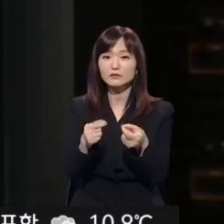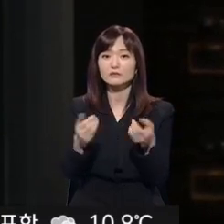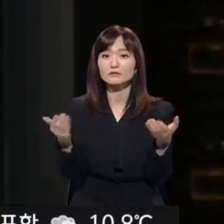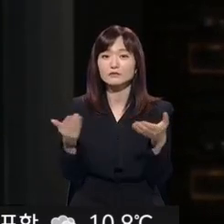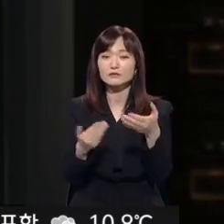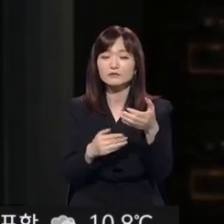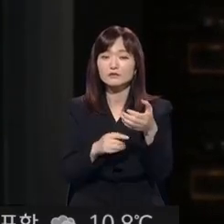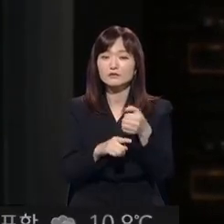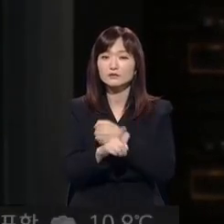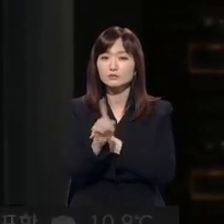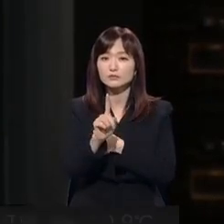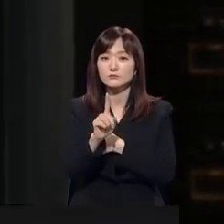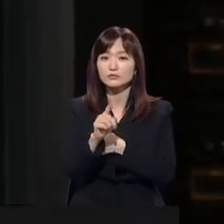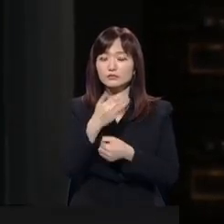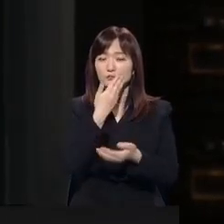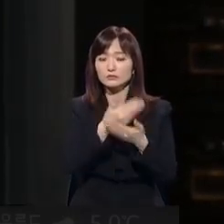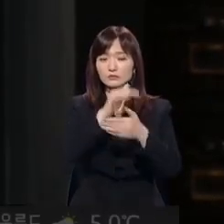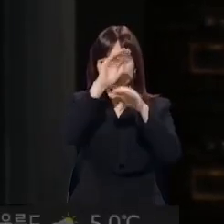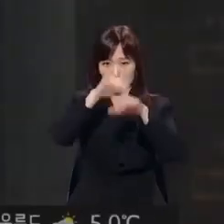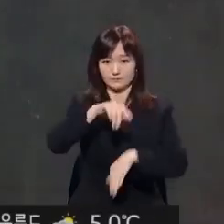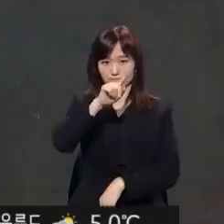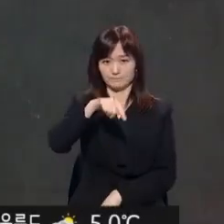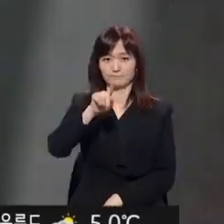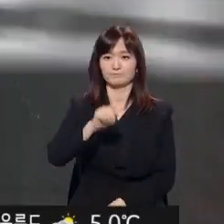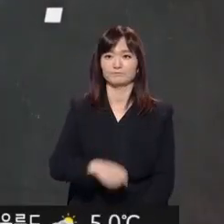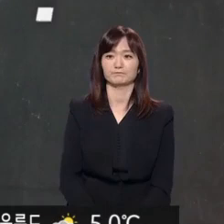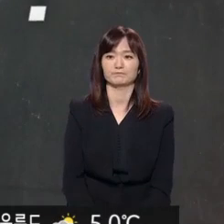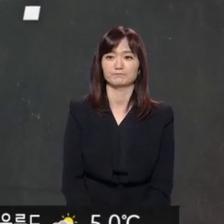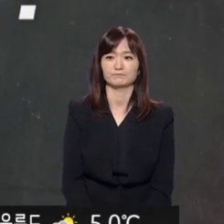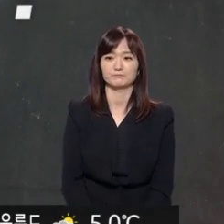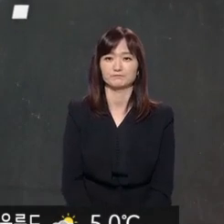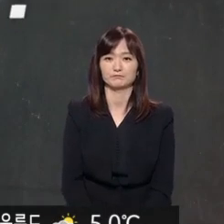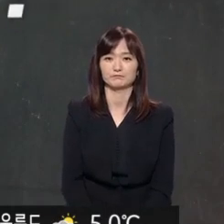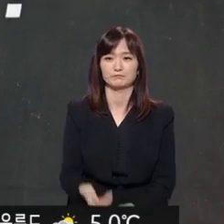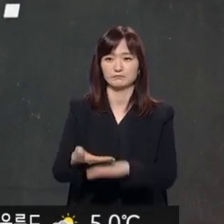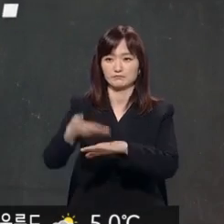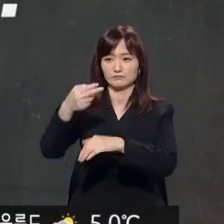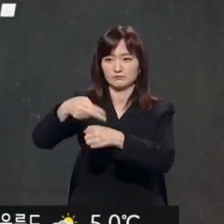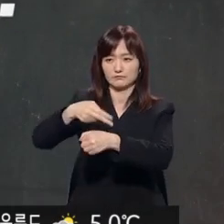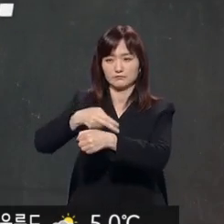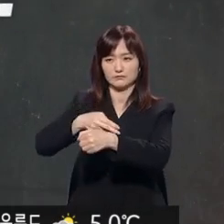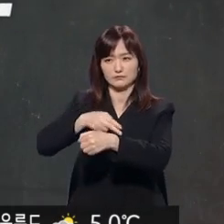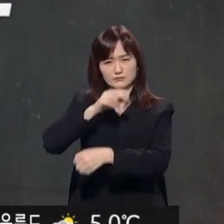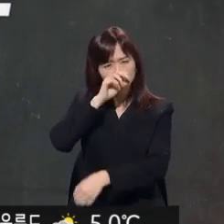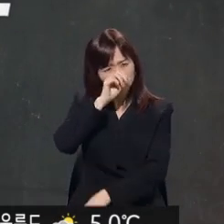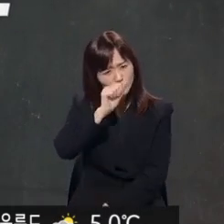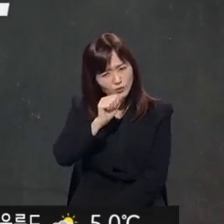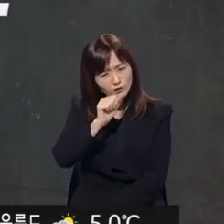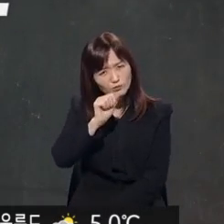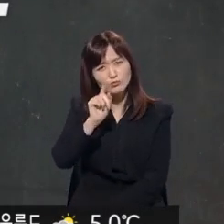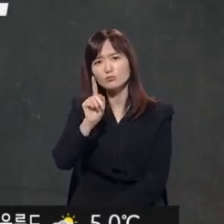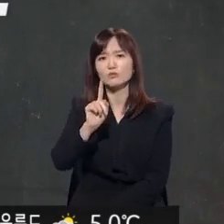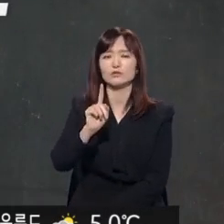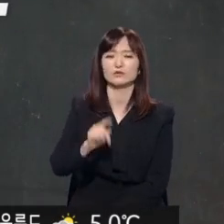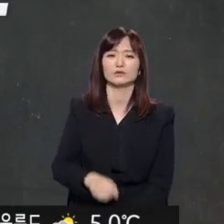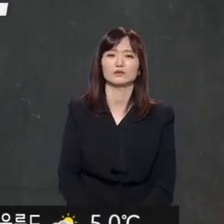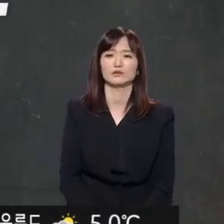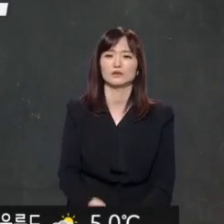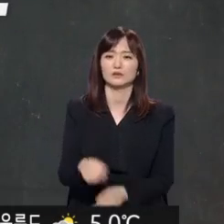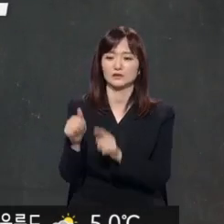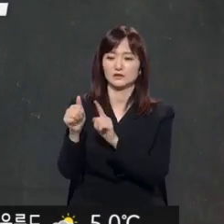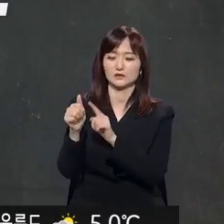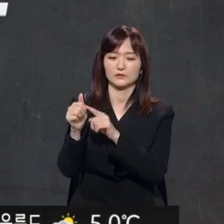했을까요 체크 포인트 선배 의사의 호감 이게 무슨 얘기예요 일단이